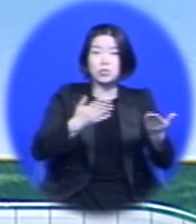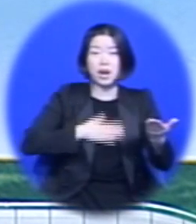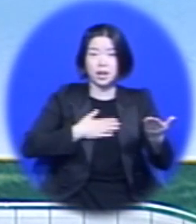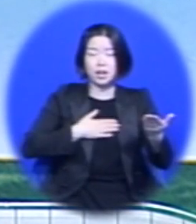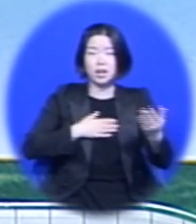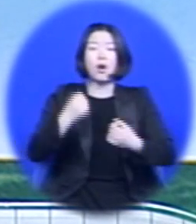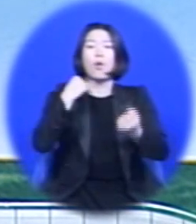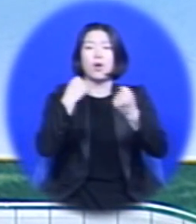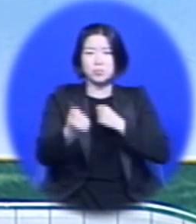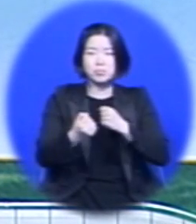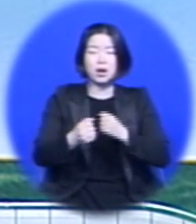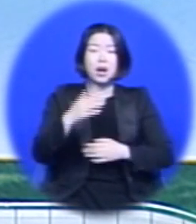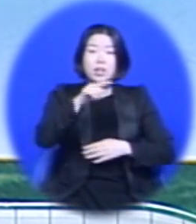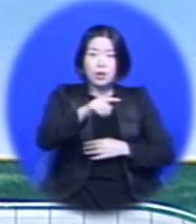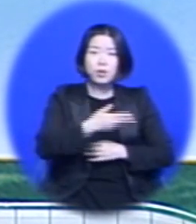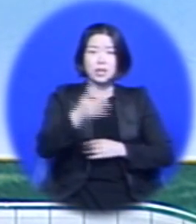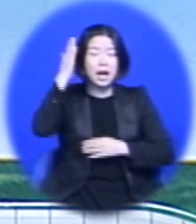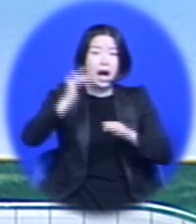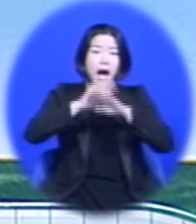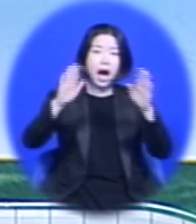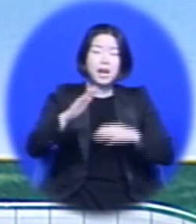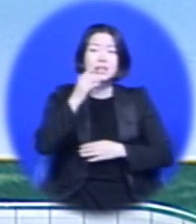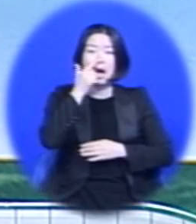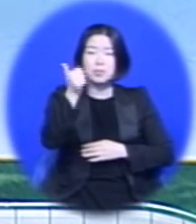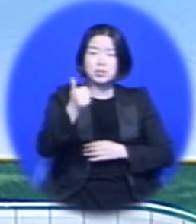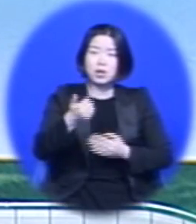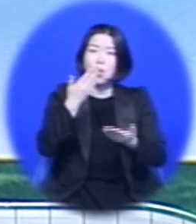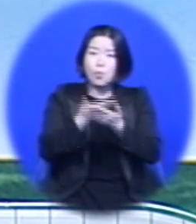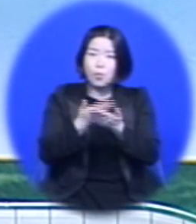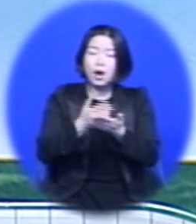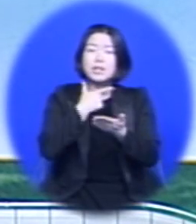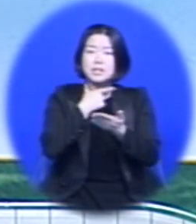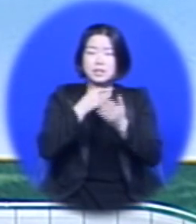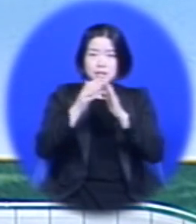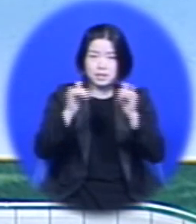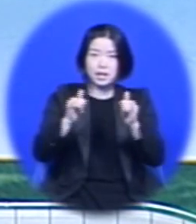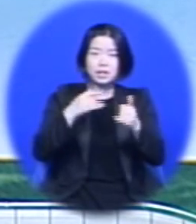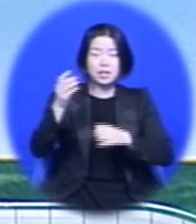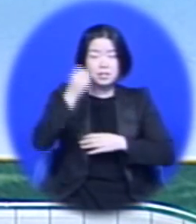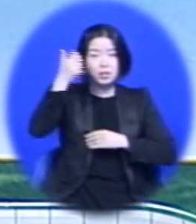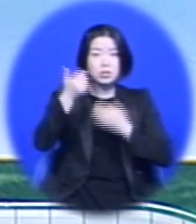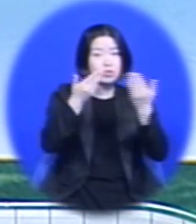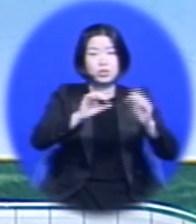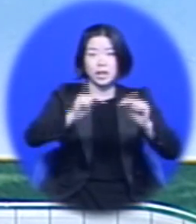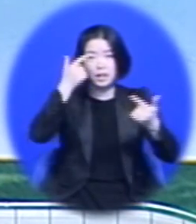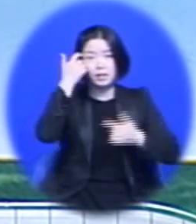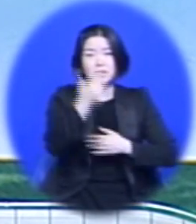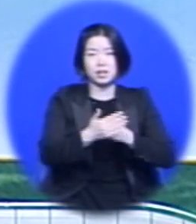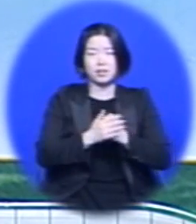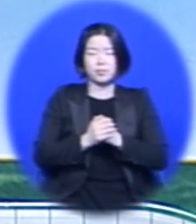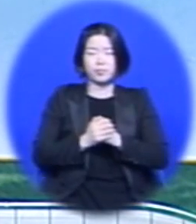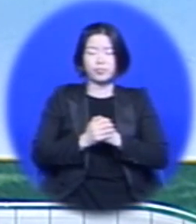하물며 너희 하늘 아버지께서 구하는 자에게 성령을 주시지 않겠느냐. 여러분 정말